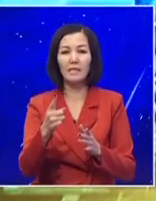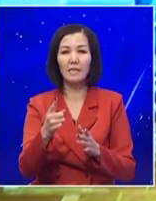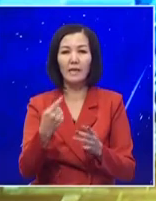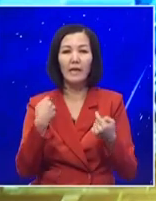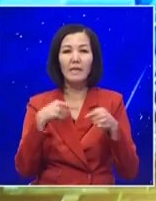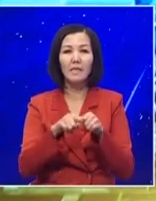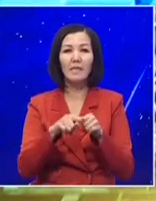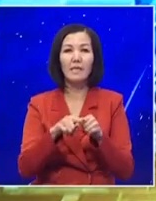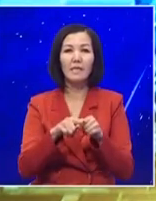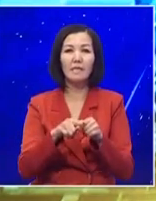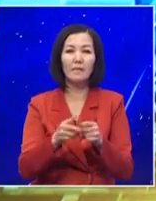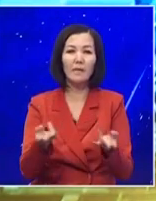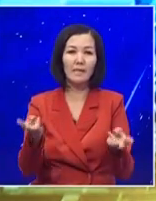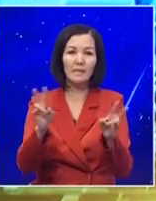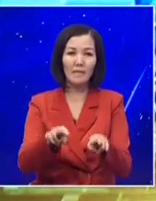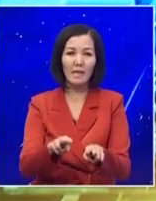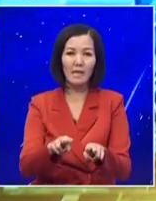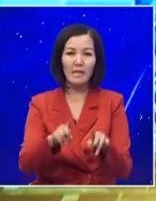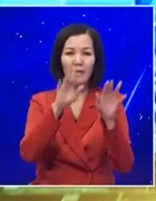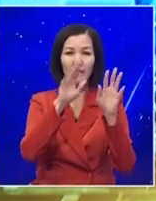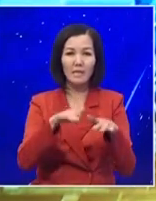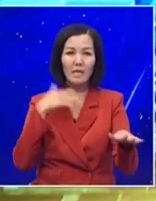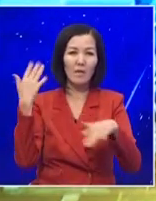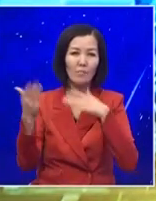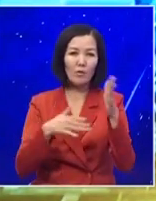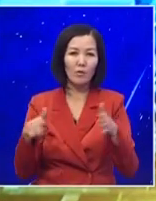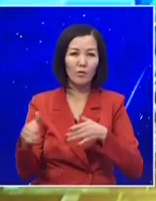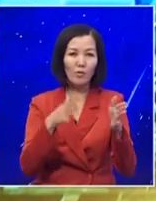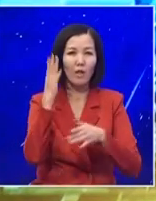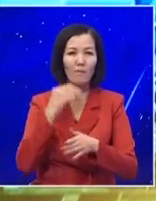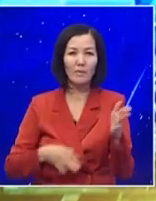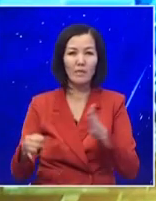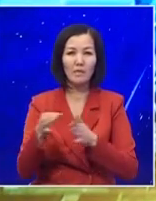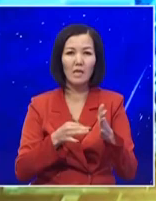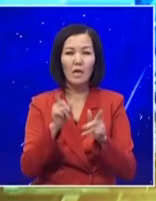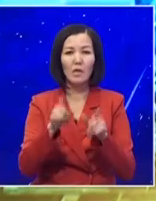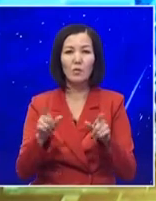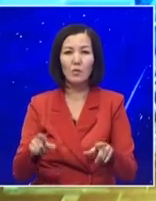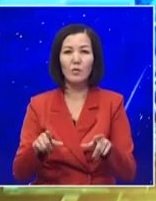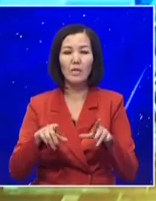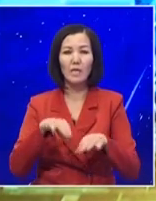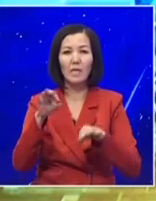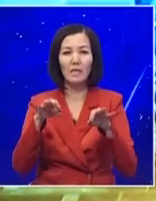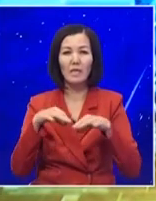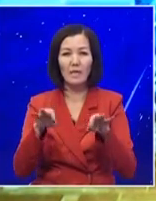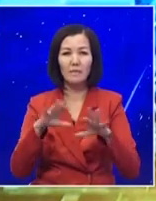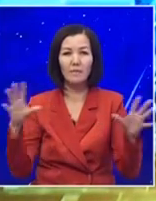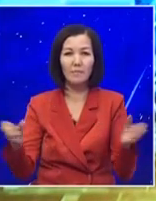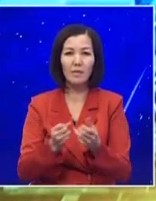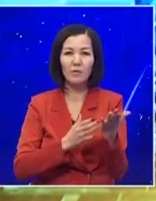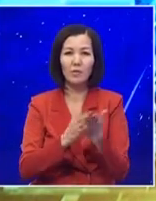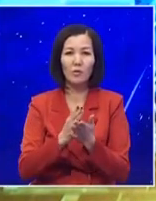единица техники стали заложниками снега и буранов на дорогах Алматинской области. И люди, и транспорт были